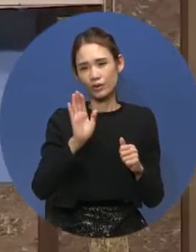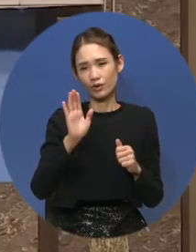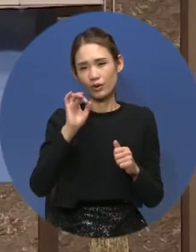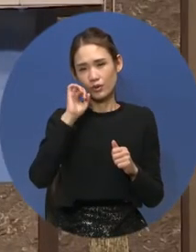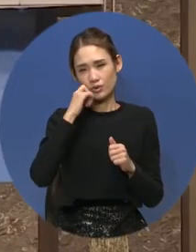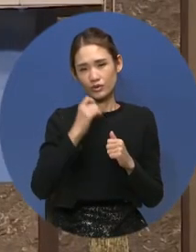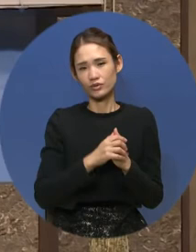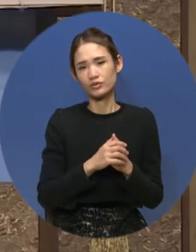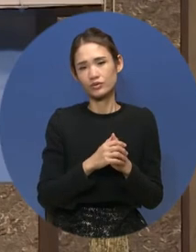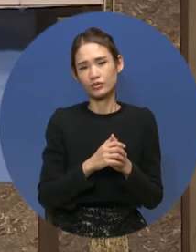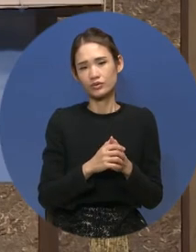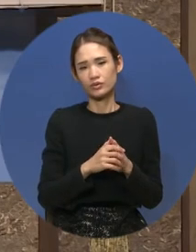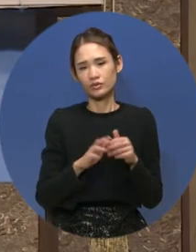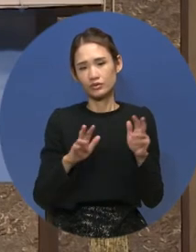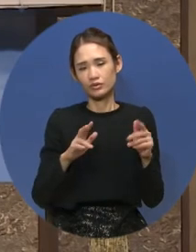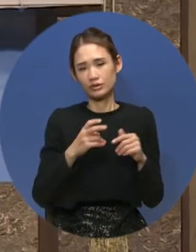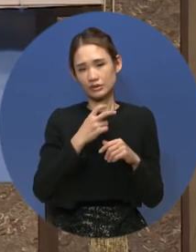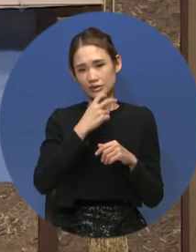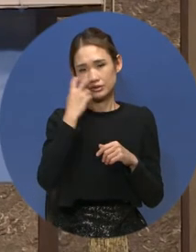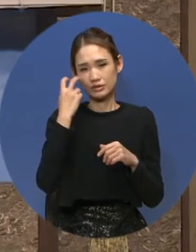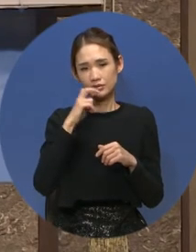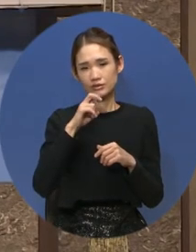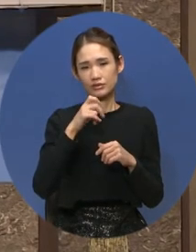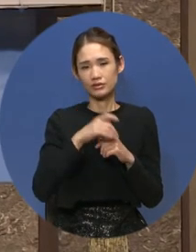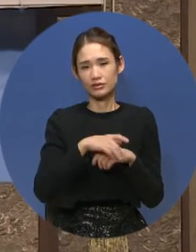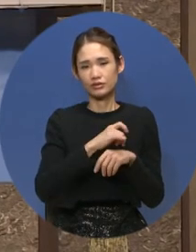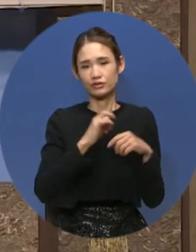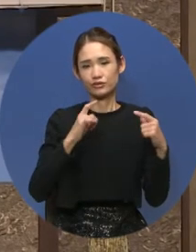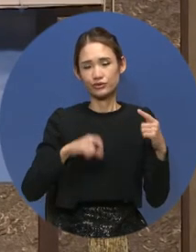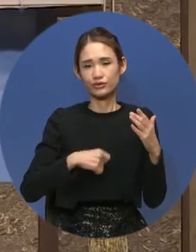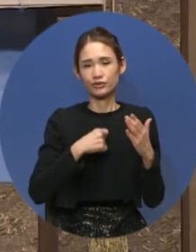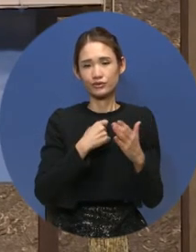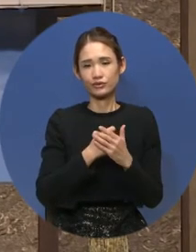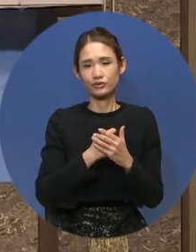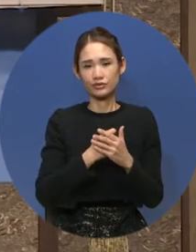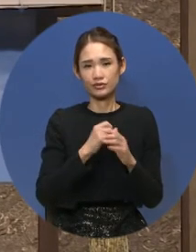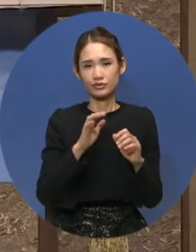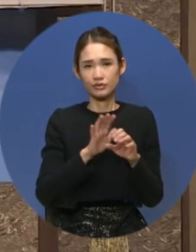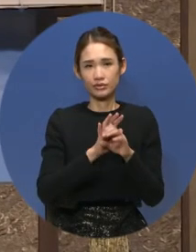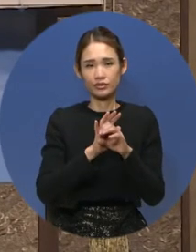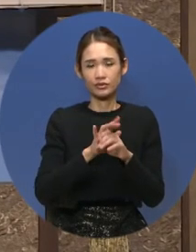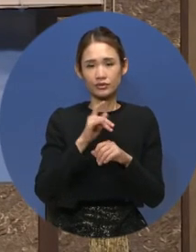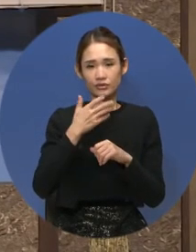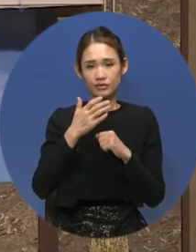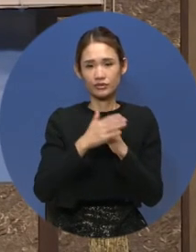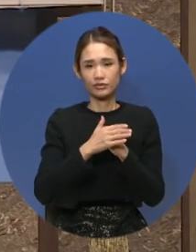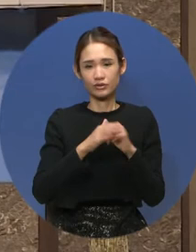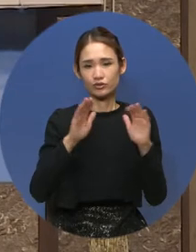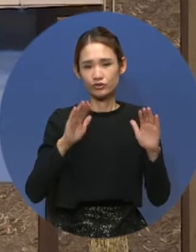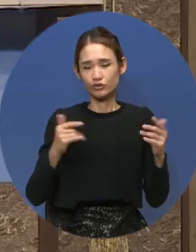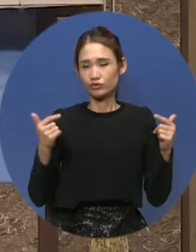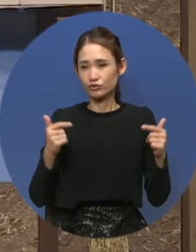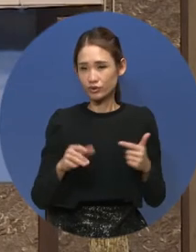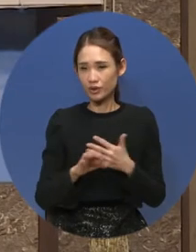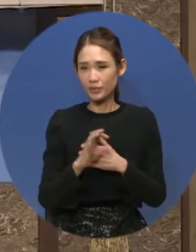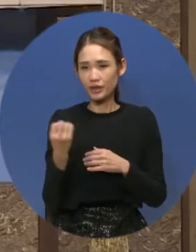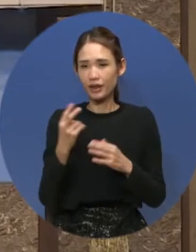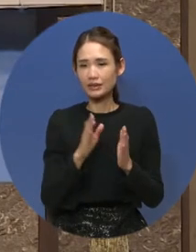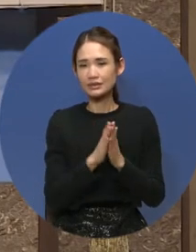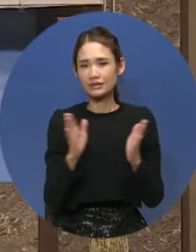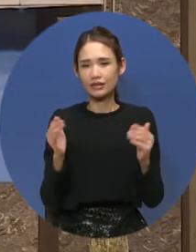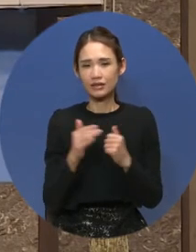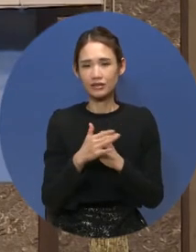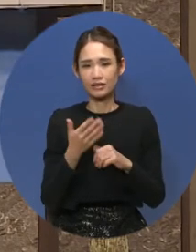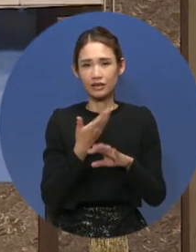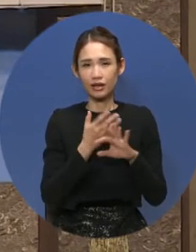네. 지금은 해외 스마트 메디컬 특구에 우리 질적이 있는데 해외 코로나가 진정이 되면 다시 시작되기 때문에 예.